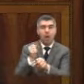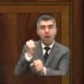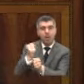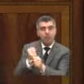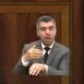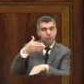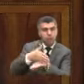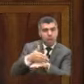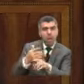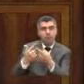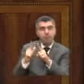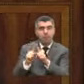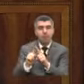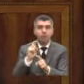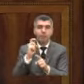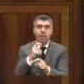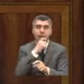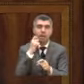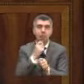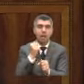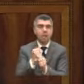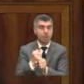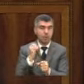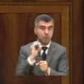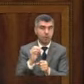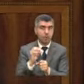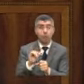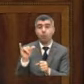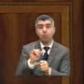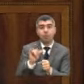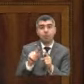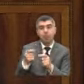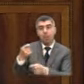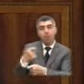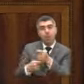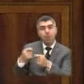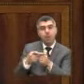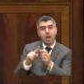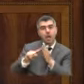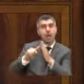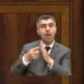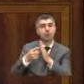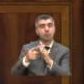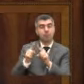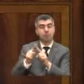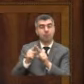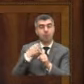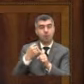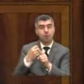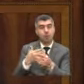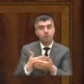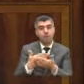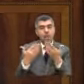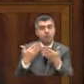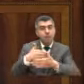الميتي هذا الا في هذا الشهير المبارك، باش غادي يعيش هذاك البقال اللي اغلبيه الاحيان تيتسنى هذوك الناس اللي تيصوروا نهارهم غير بالليل،